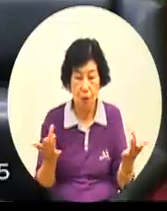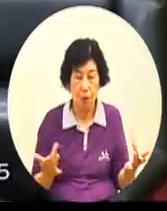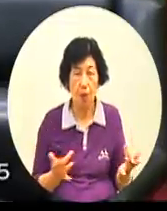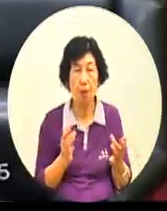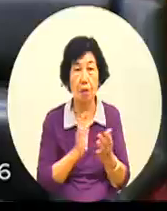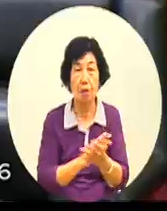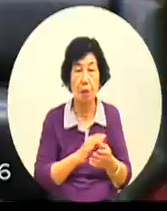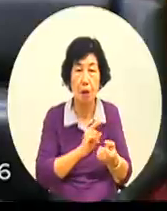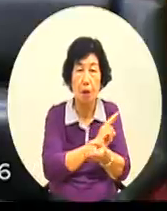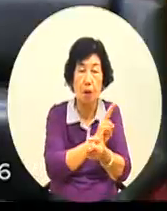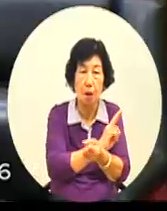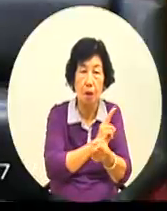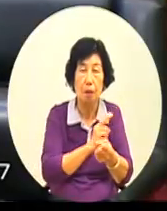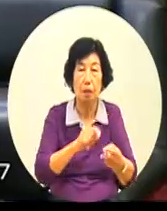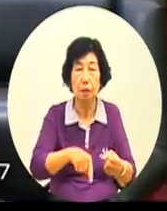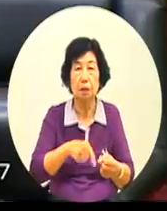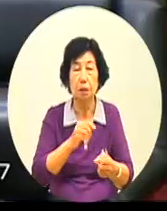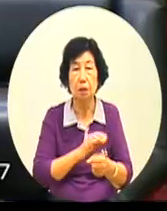光，要避难屋啦，